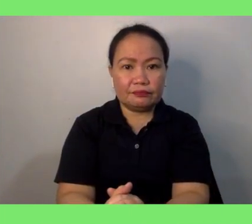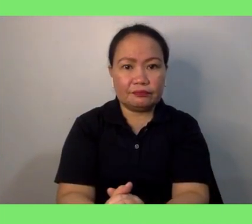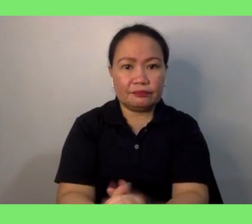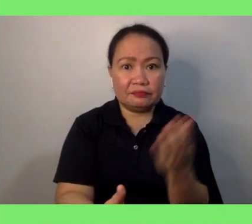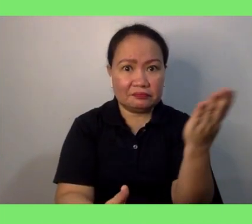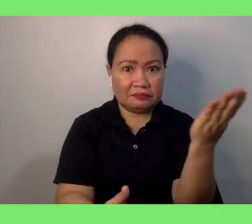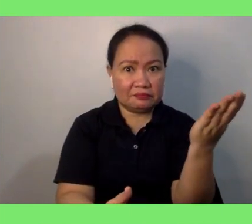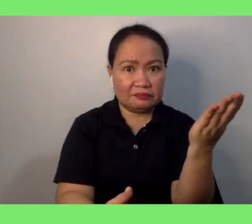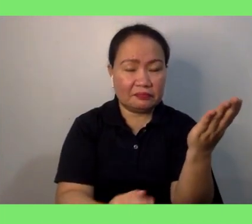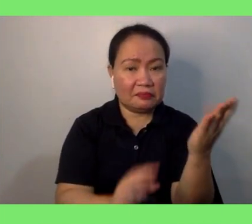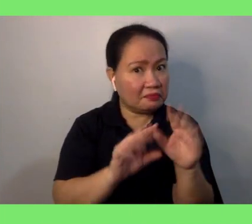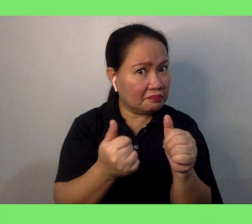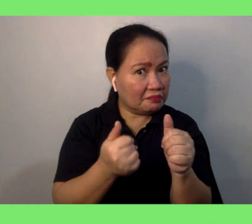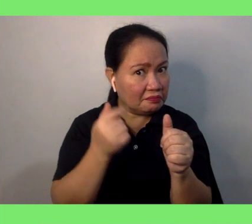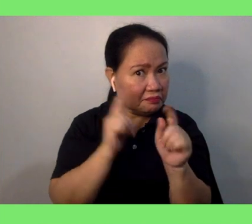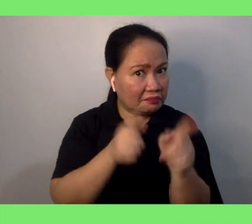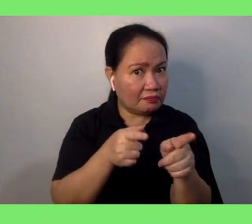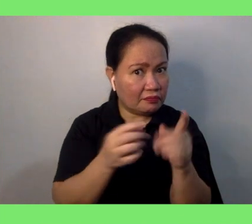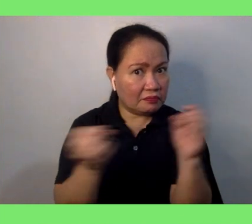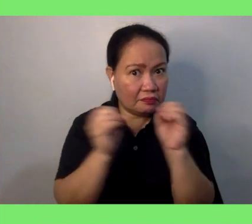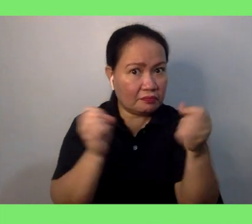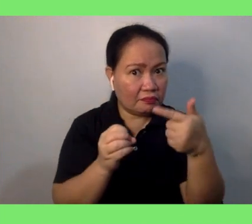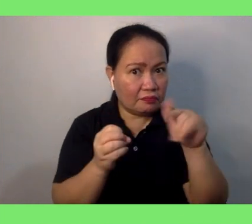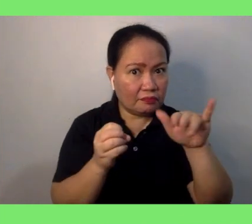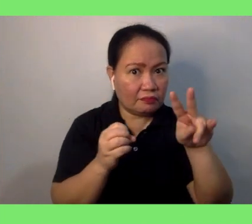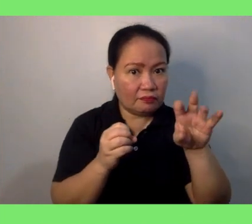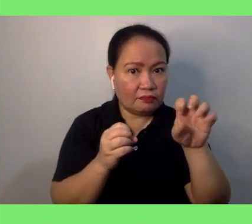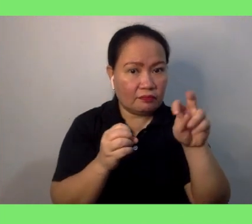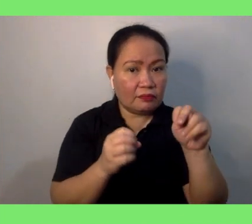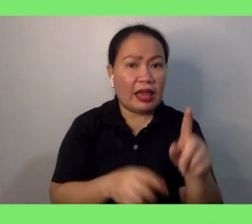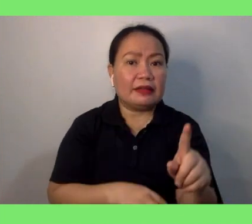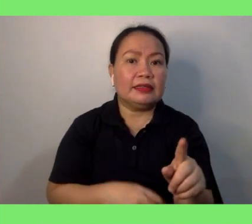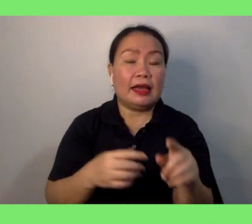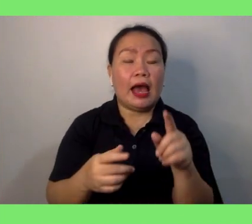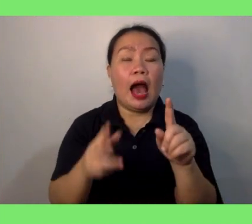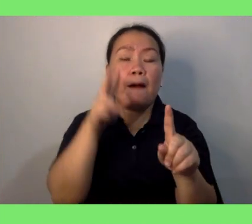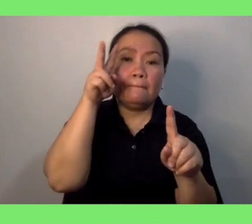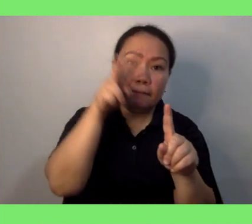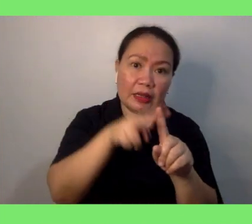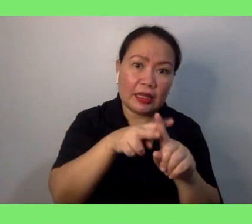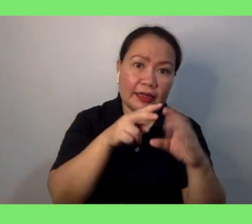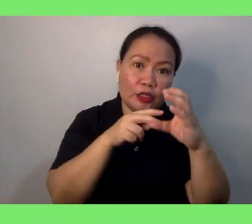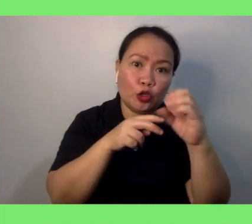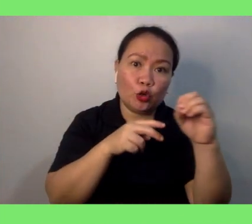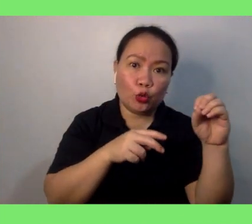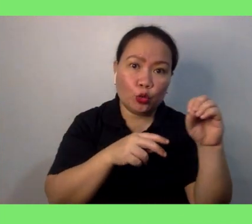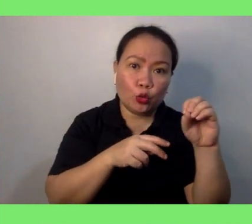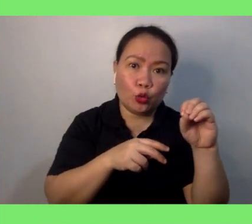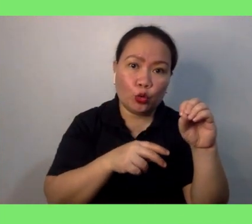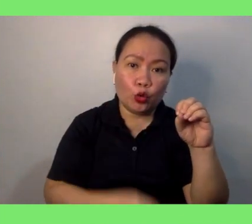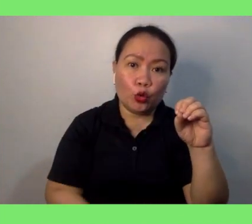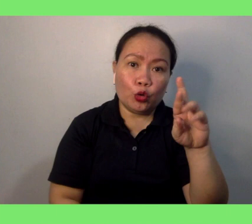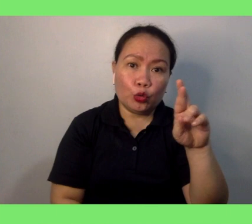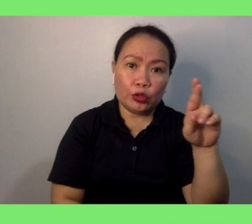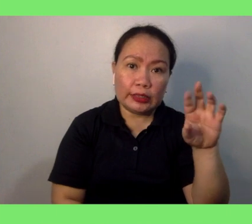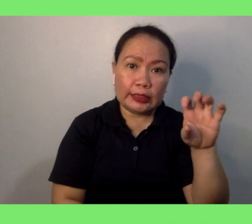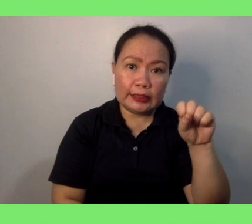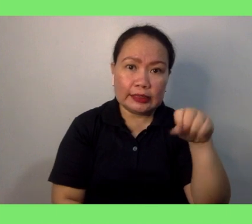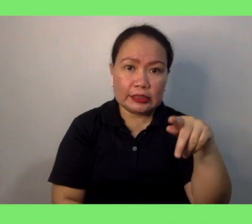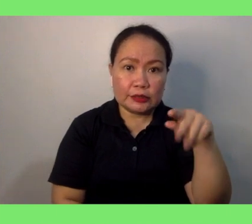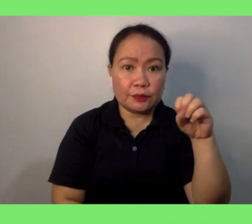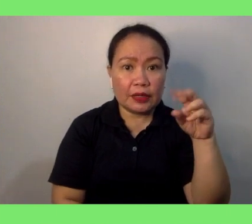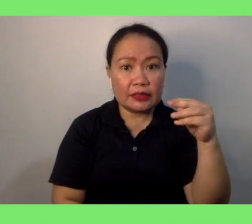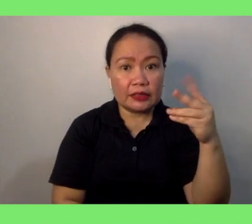Walang given. Paano natin makukuha? Apply mo yung corresponding angles are congruent. Or pwede rin namang apply